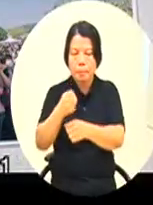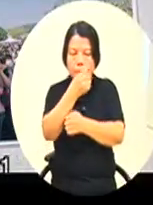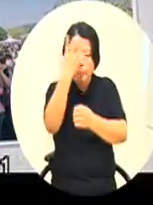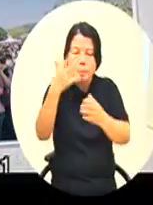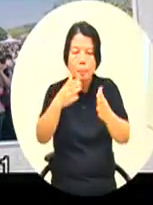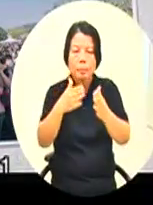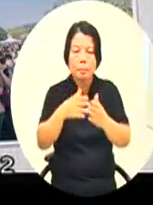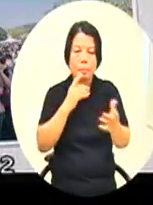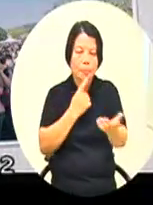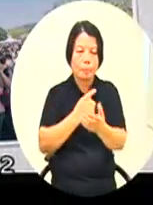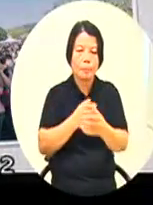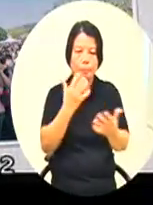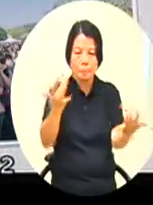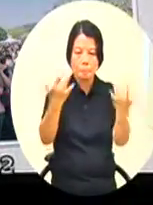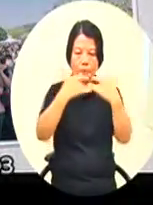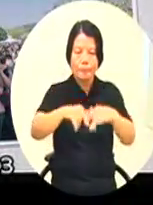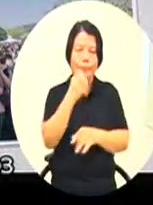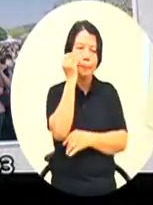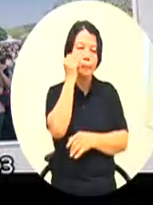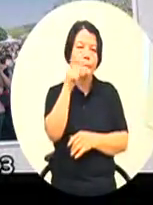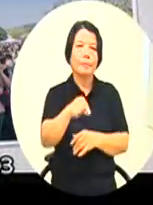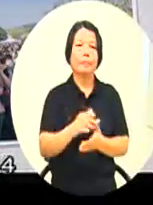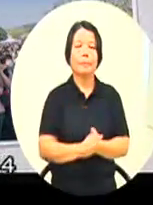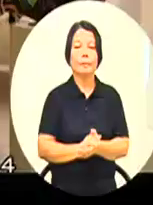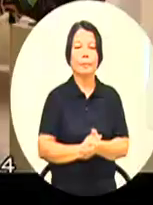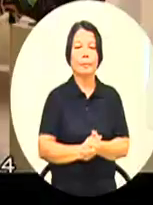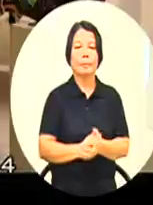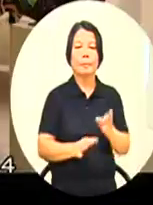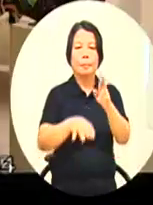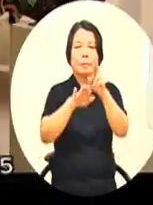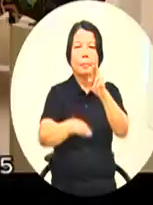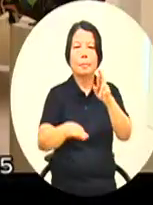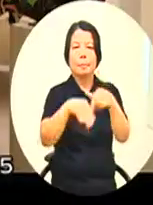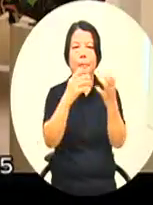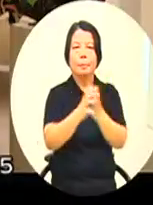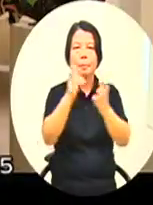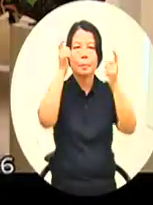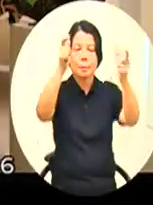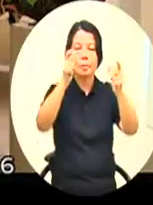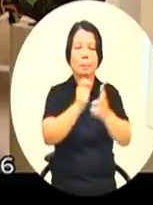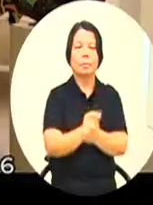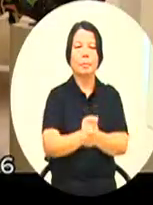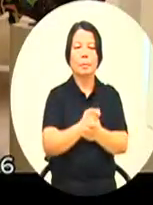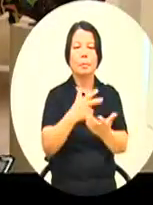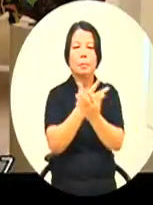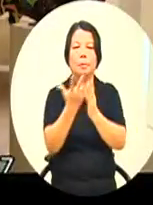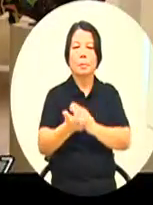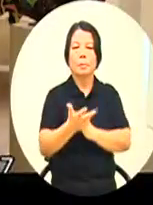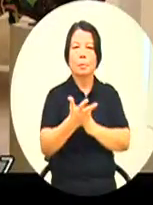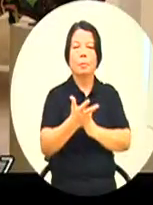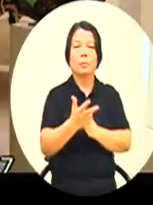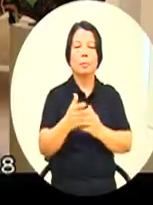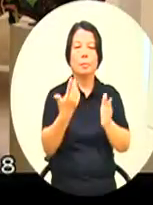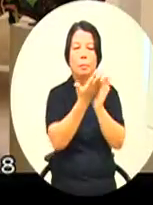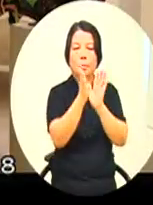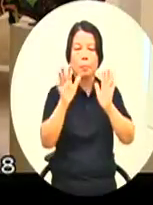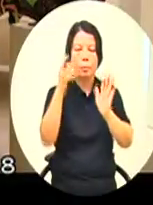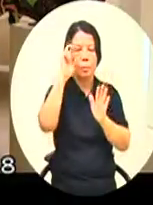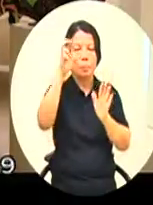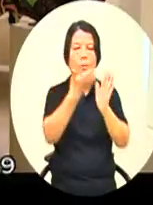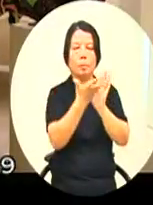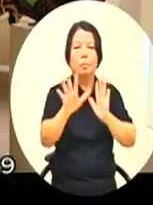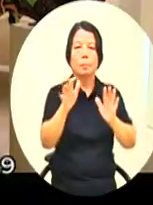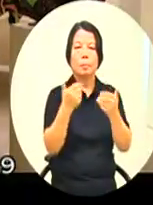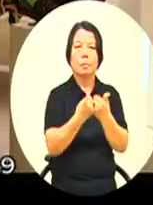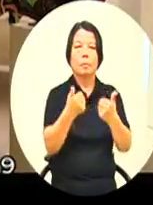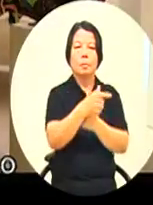场来参与哦。那接下来在年底还会进行高雄艺术博览会，这也在文化局已经进行